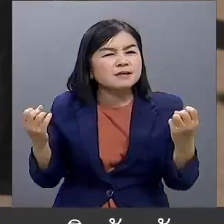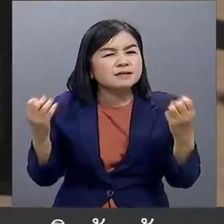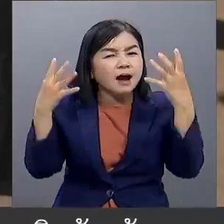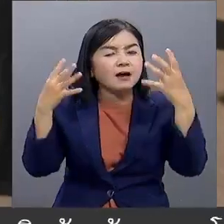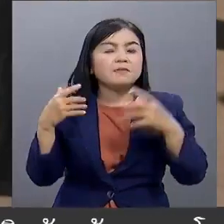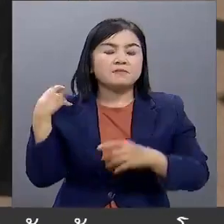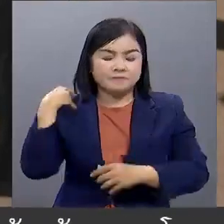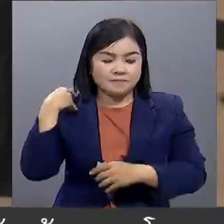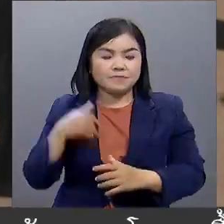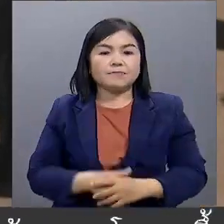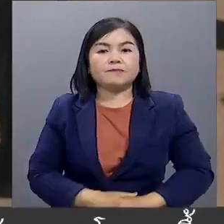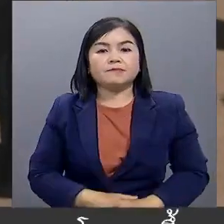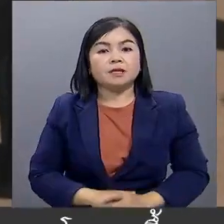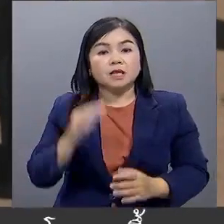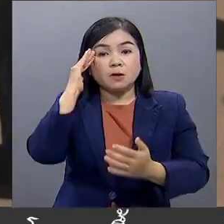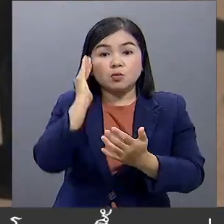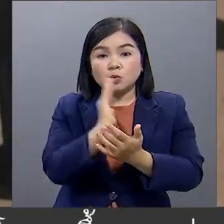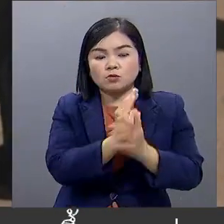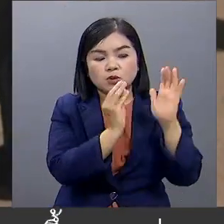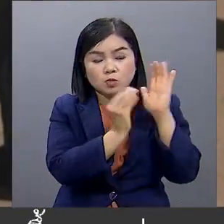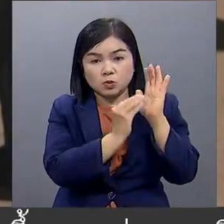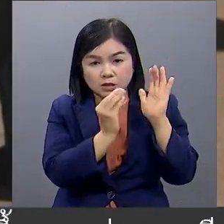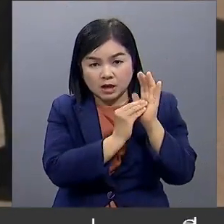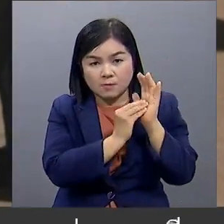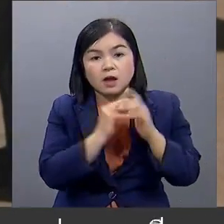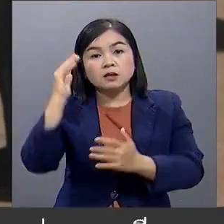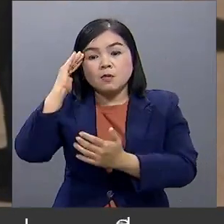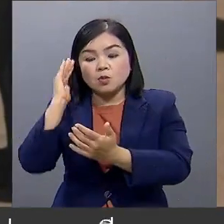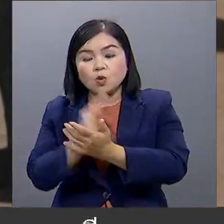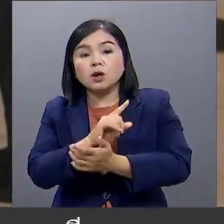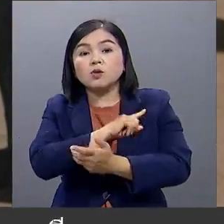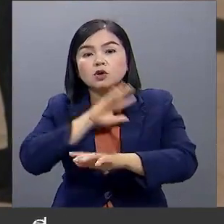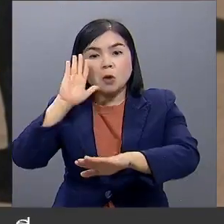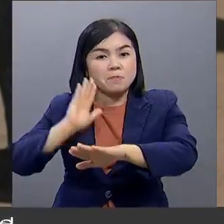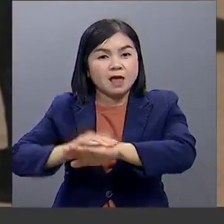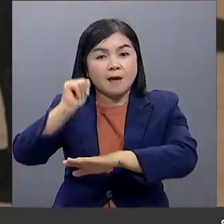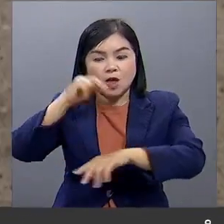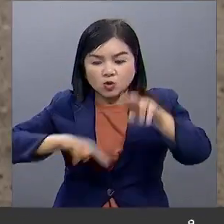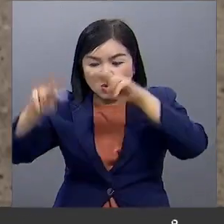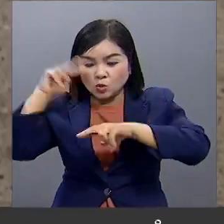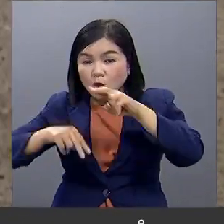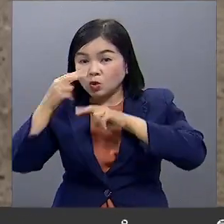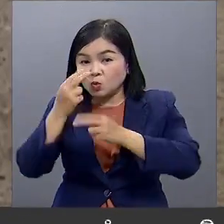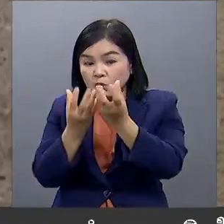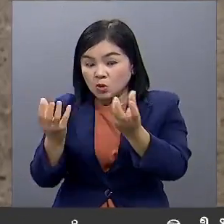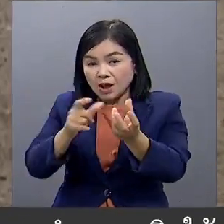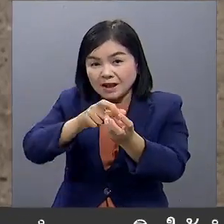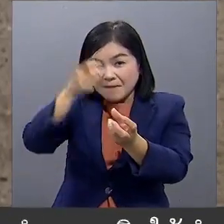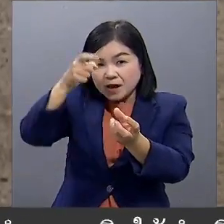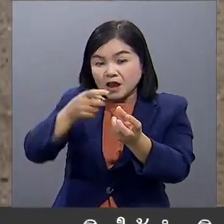เอ่อตำรวจนครบาลพร้อมกับตำรวจเก็บกู้และตรวจพิสูจน์วัตถุระเบิดกองบัญชาการตำรวจนครบาล